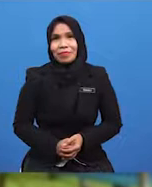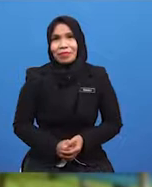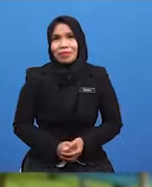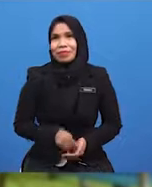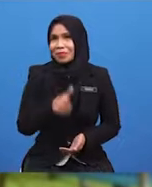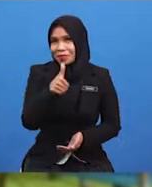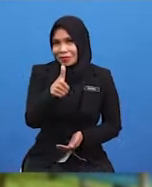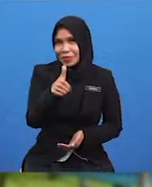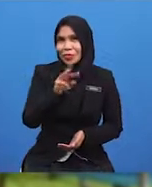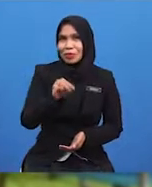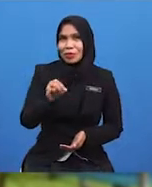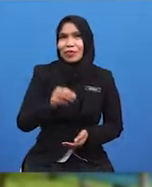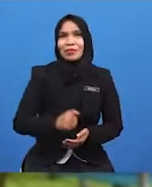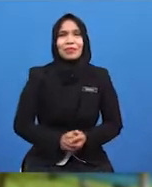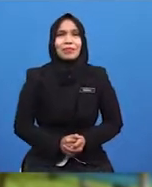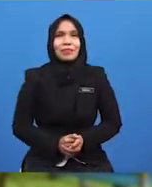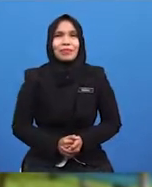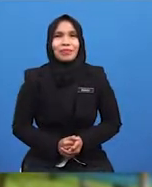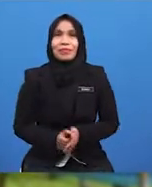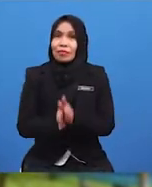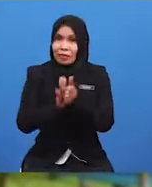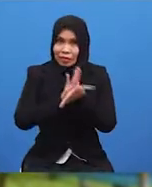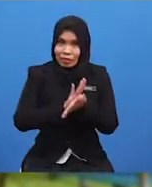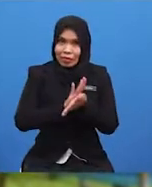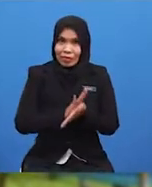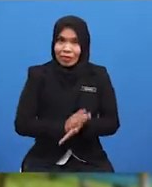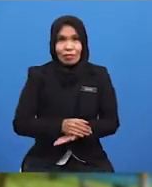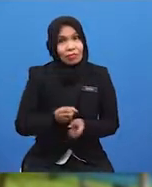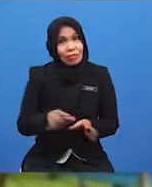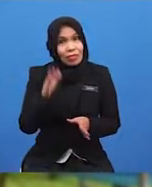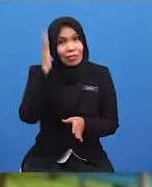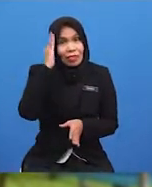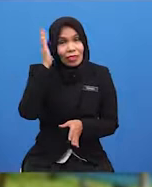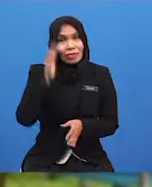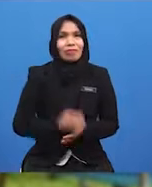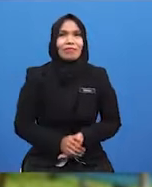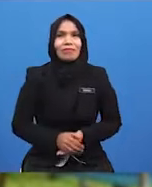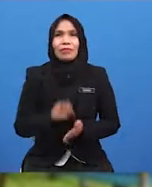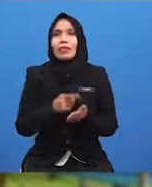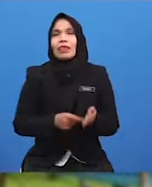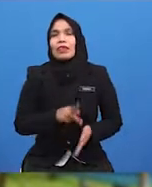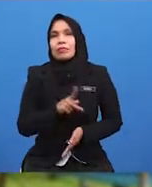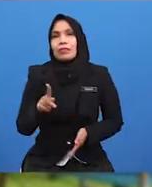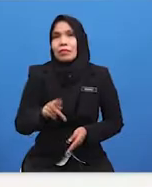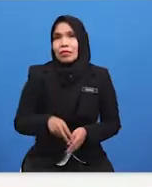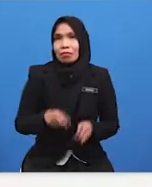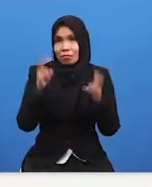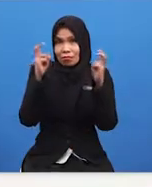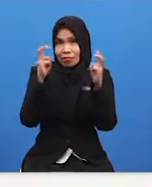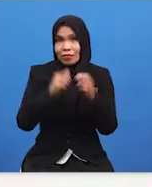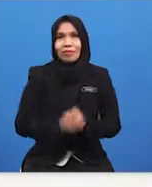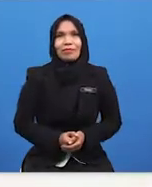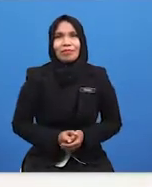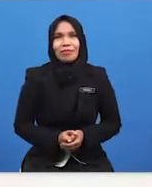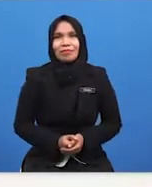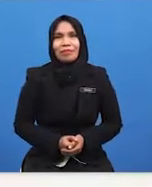vagus murid-murid signing jadi datahu Apakah saja pembelajaran hari ini